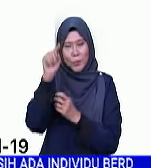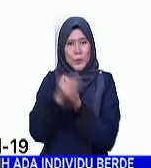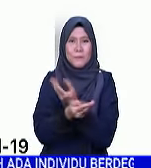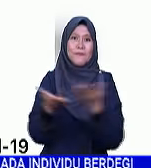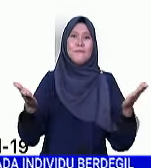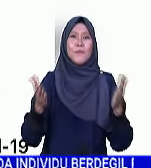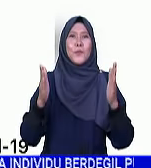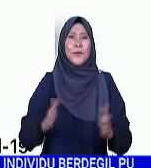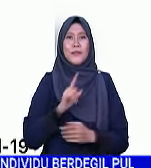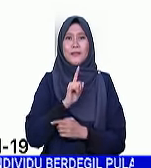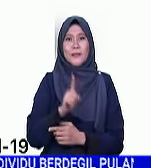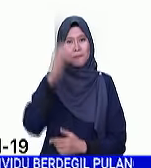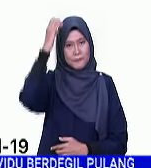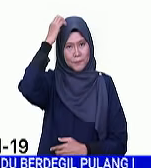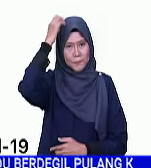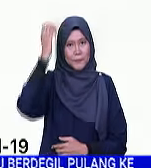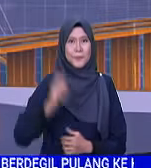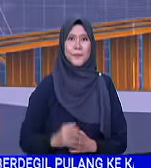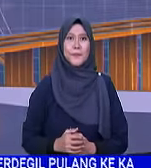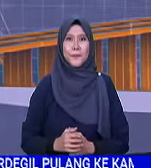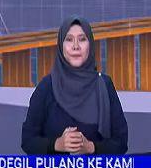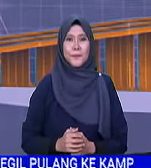di Selangor.